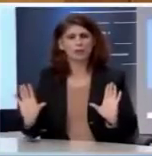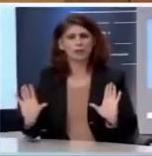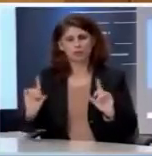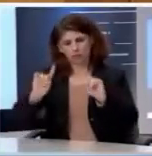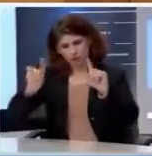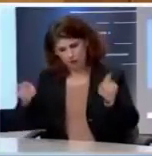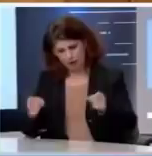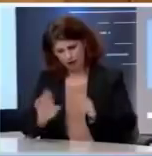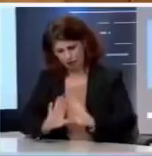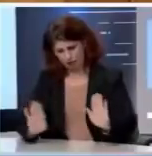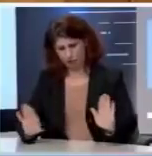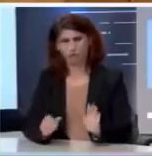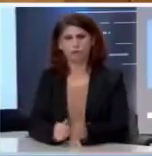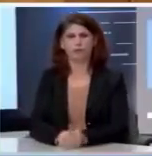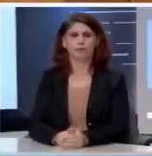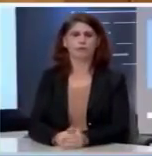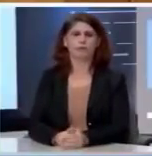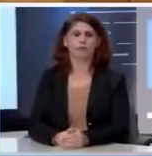την παρένθεση.